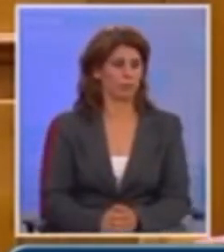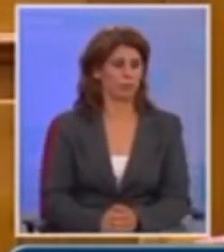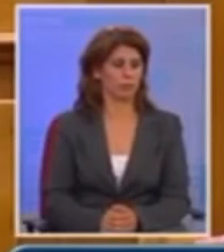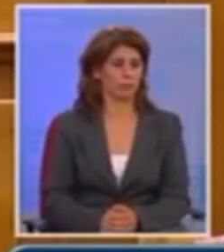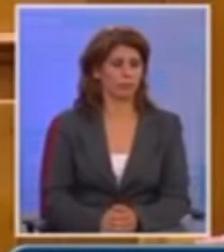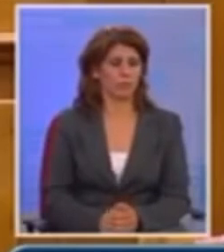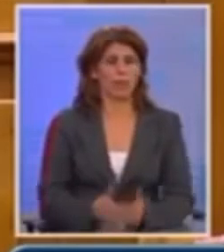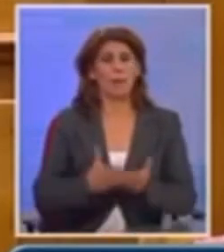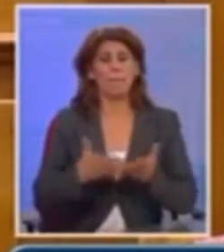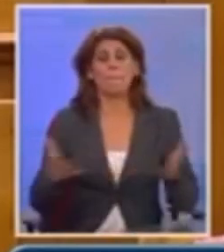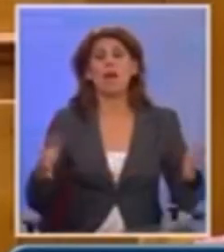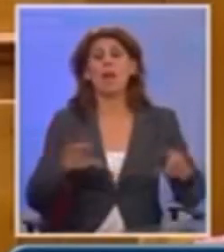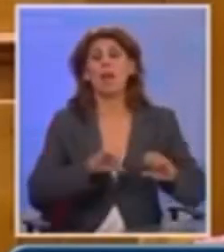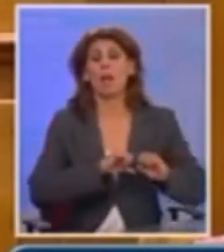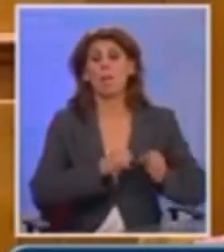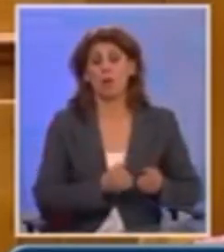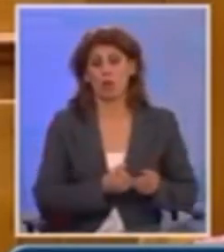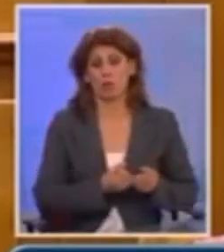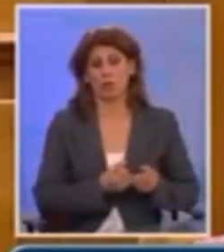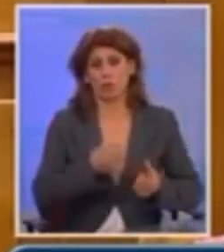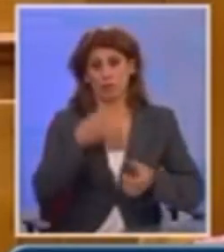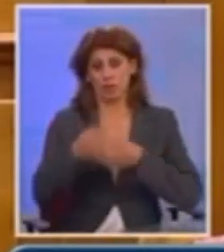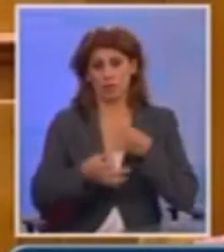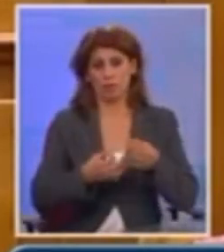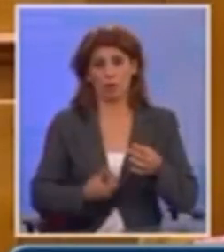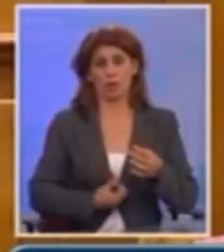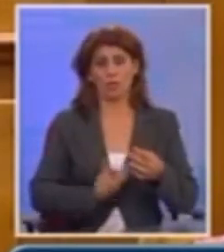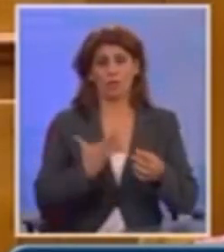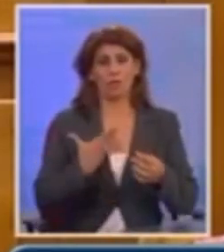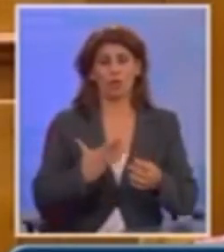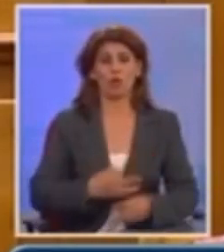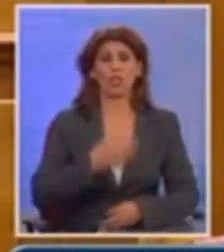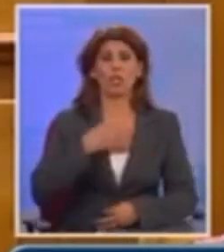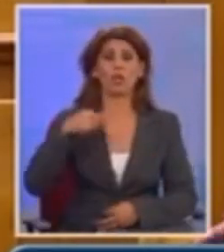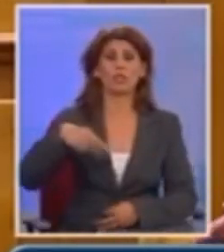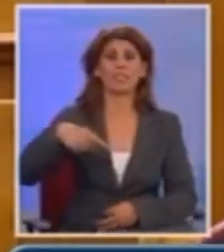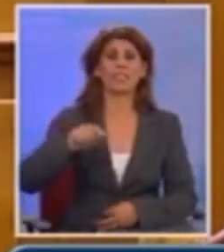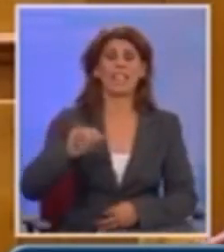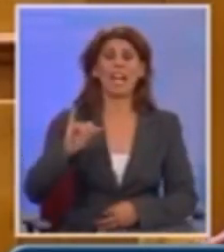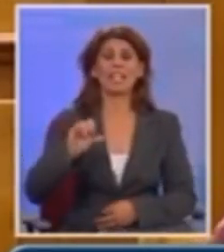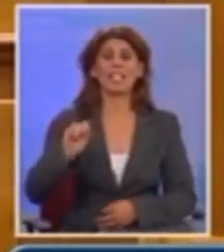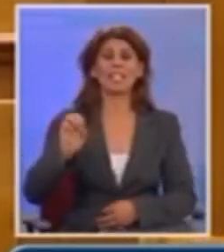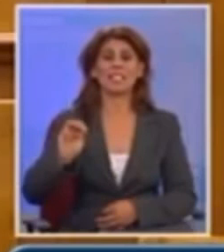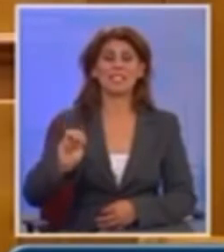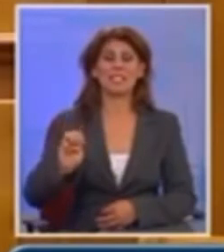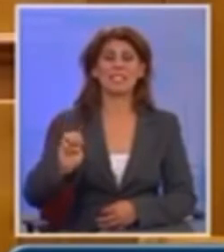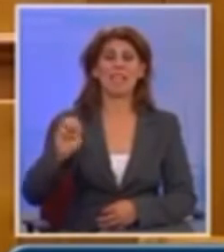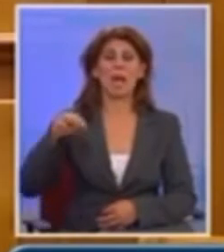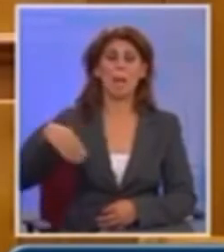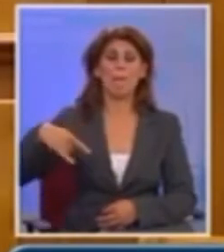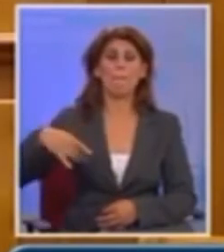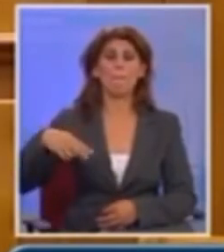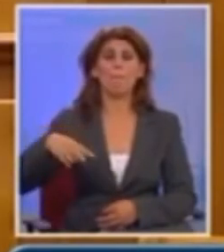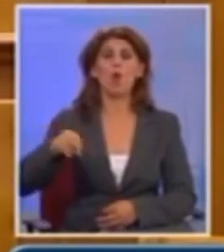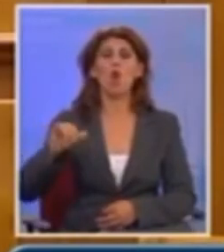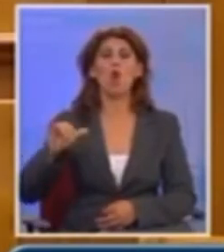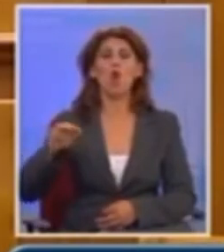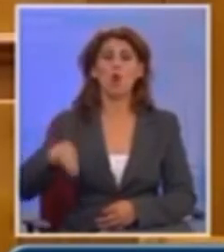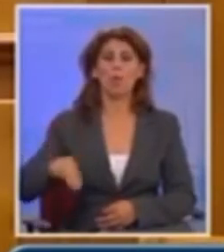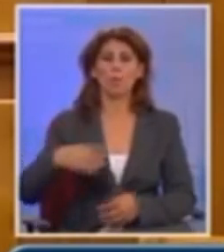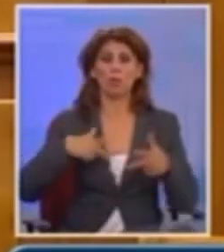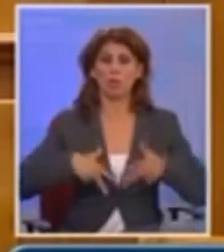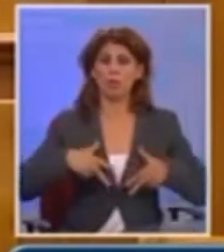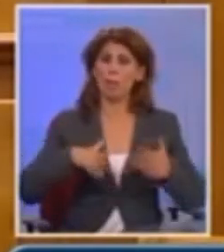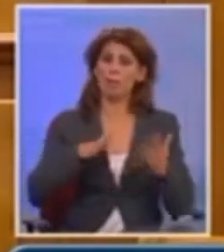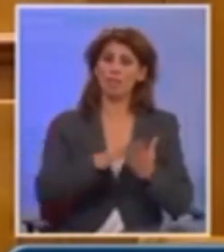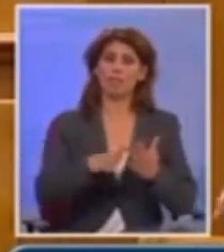Μεγάλη απογοήτευση εξέφρασε ο κύριος Ντάισελμπλουμ που η κυβέρνηση απευθύνεται στο λαό.